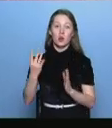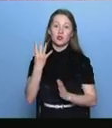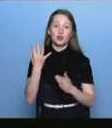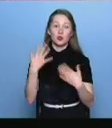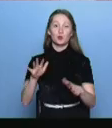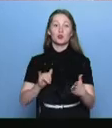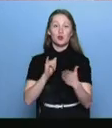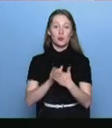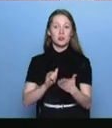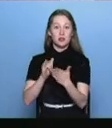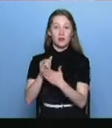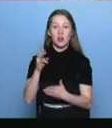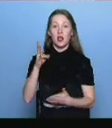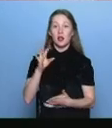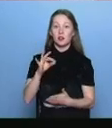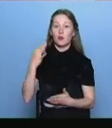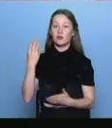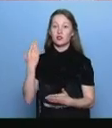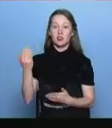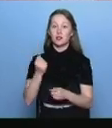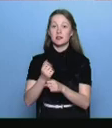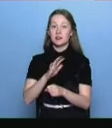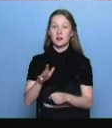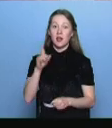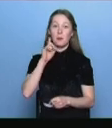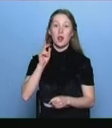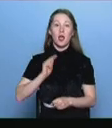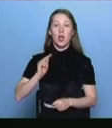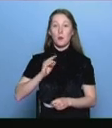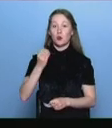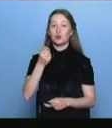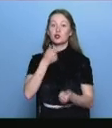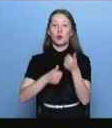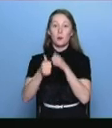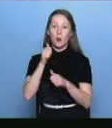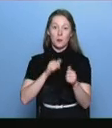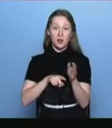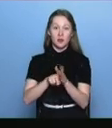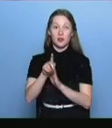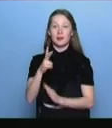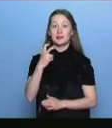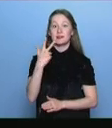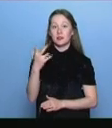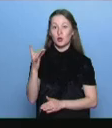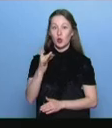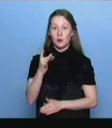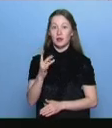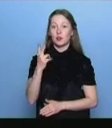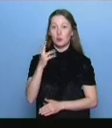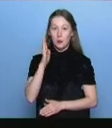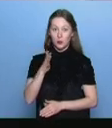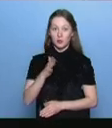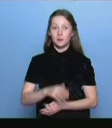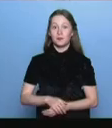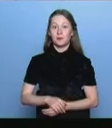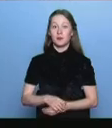оборудованы новыми онлайн-кассами. Пока они работают в тестовом режиме. 303 рубля билет. 3 рубля будет у вас? Вот правда, с